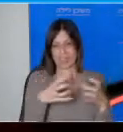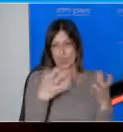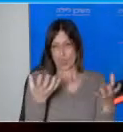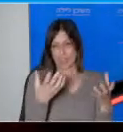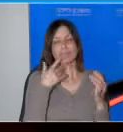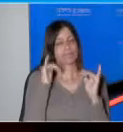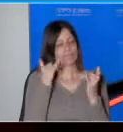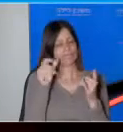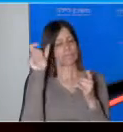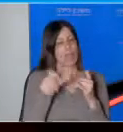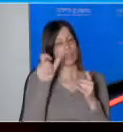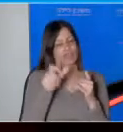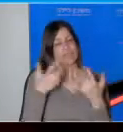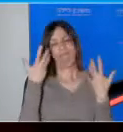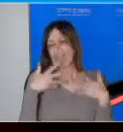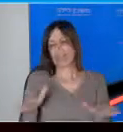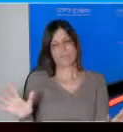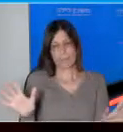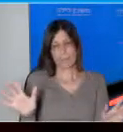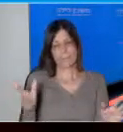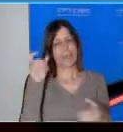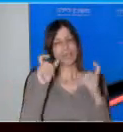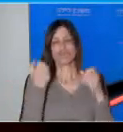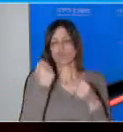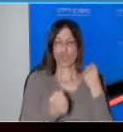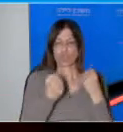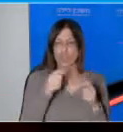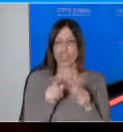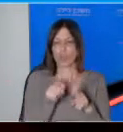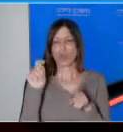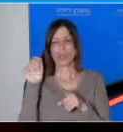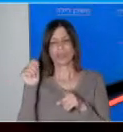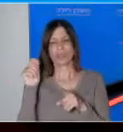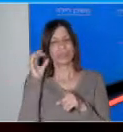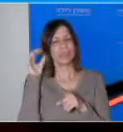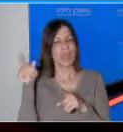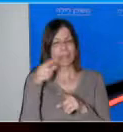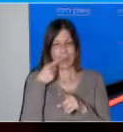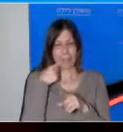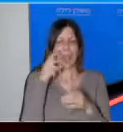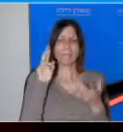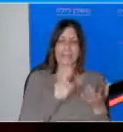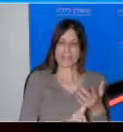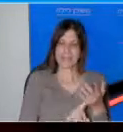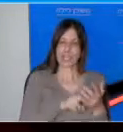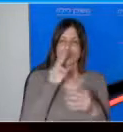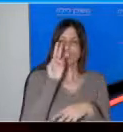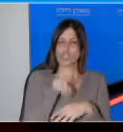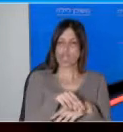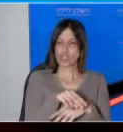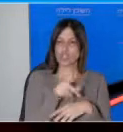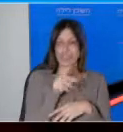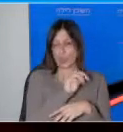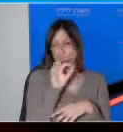אבל כן, אנשים באמת עייפים, אנשים קשה להם, וכמו שתמי אמרה, בצדק, יש את הנושא כמובן של